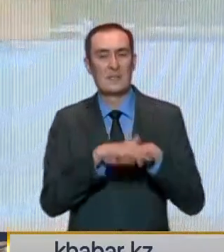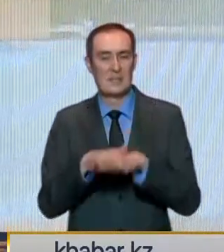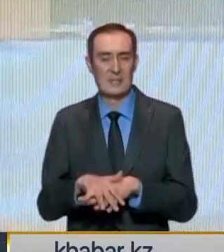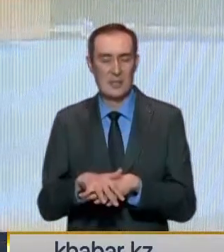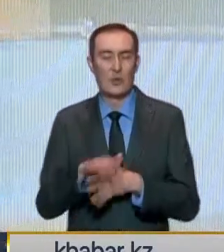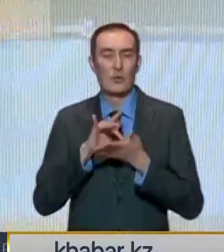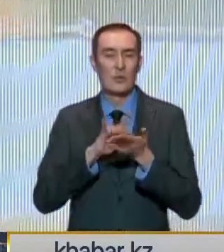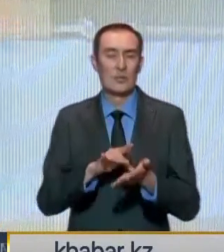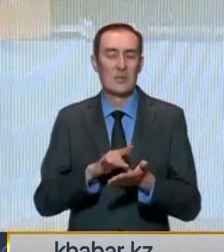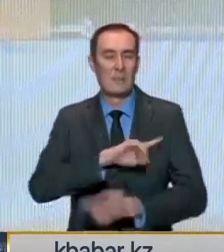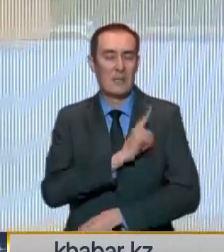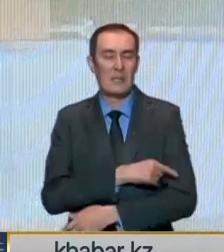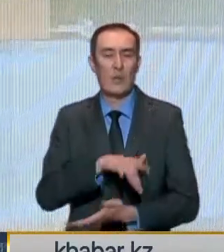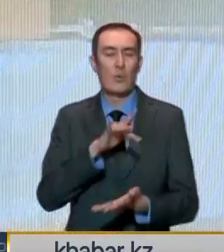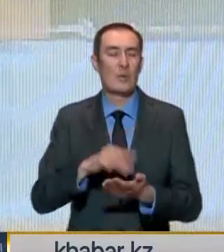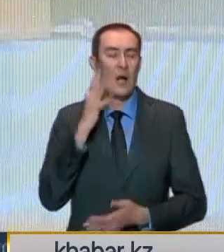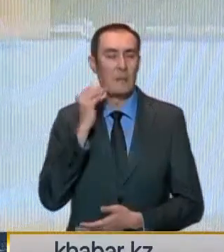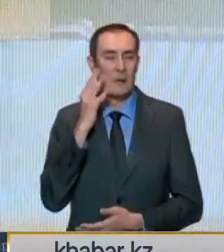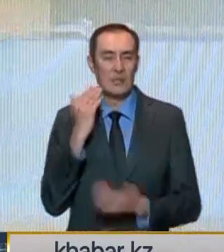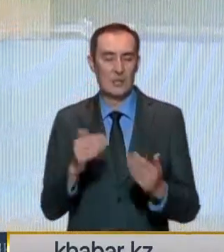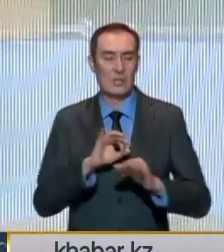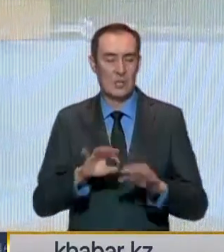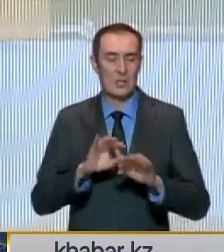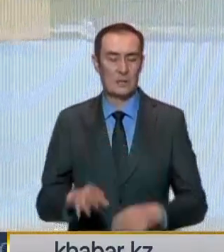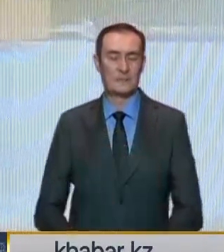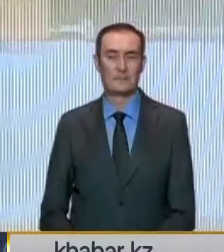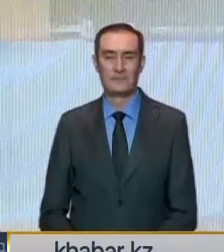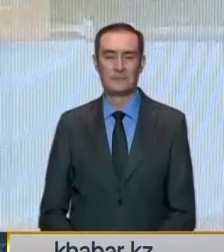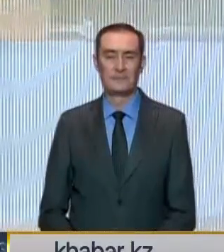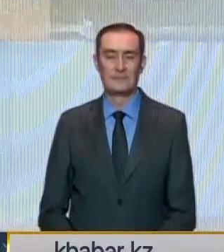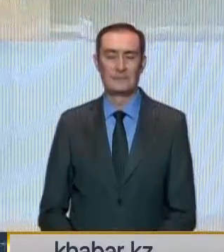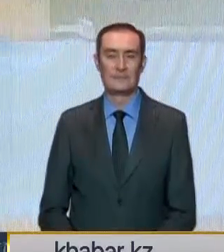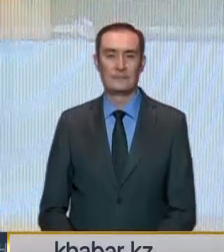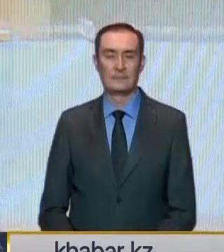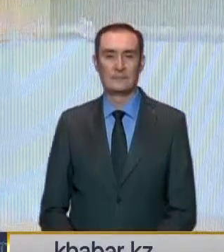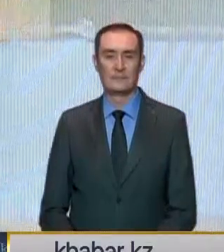О туристическом потенциале Алматы расскажет наш корреспондент Гафу Уали.